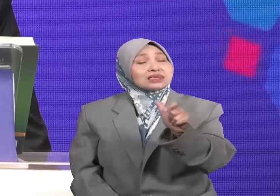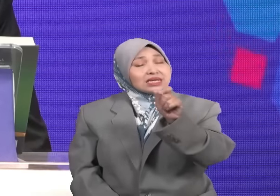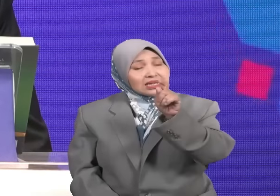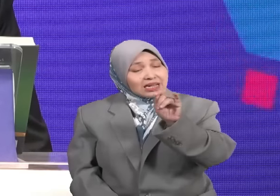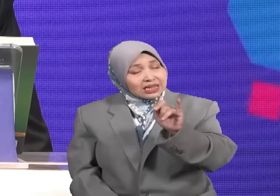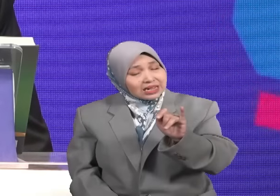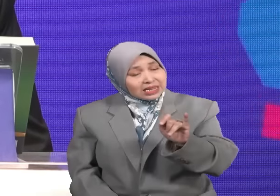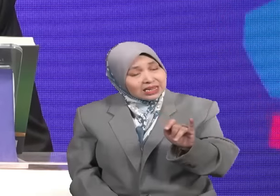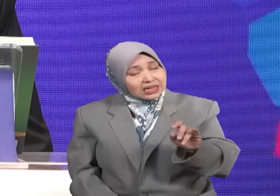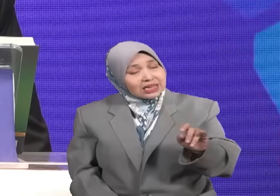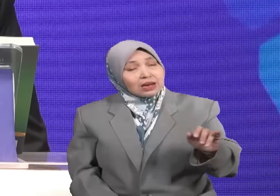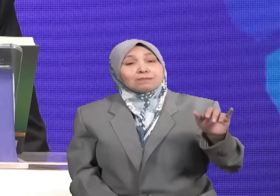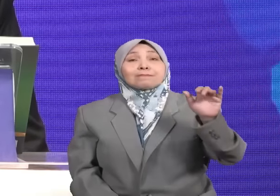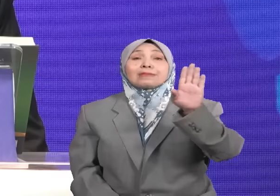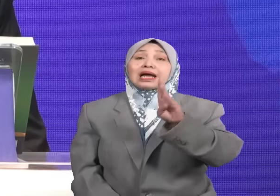ayatin